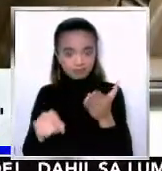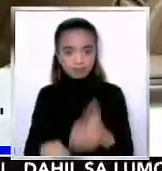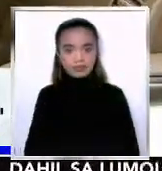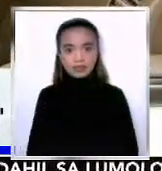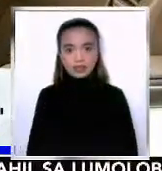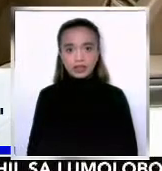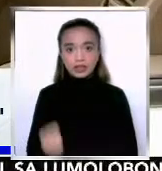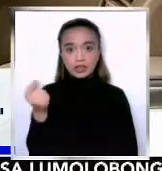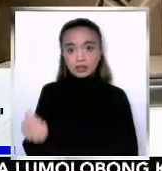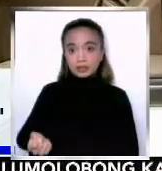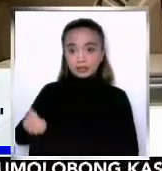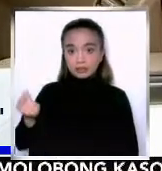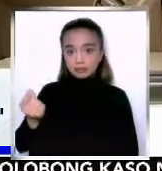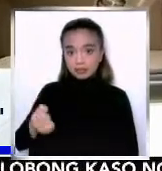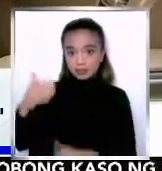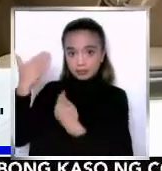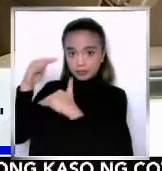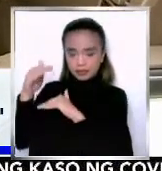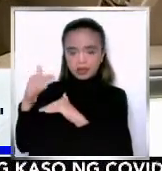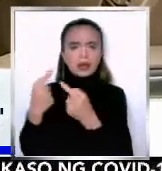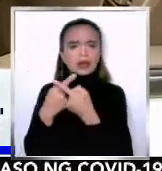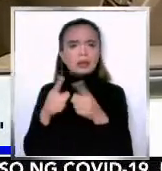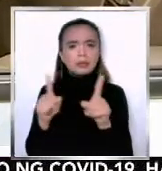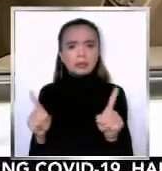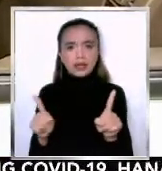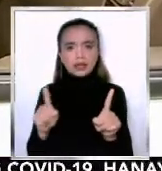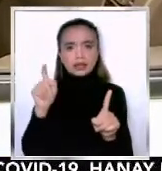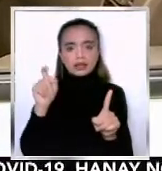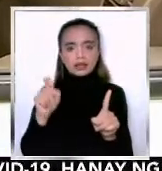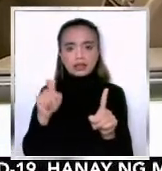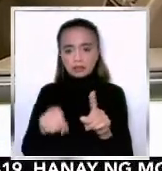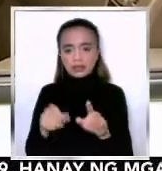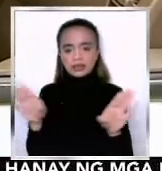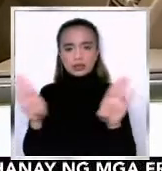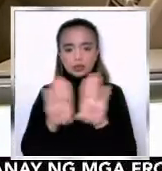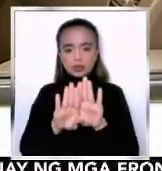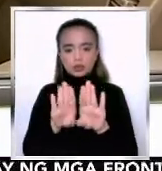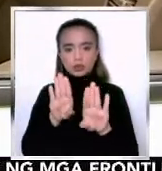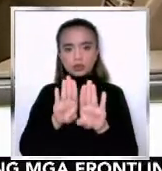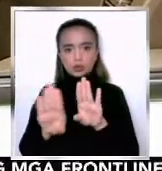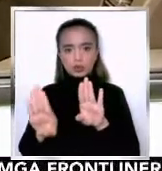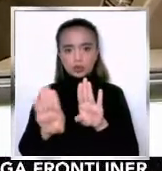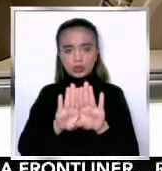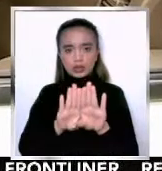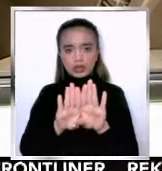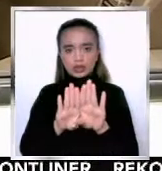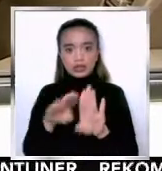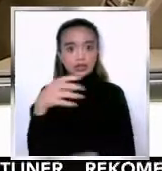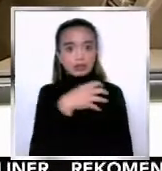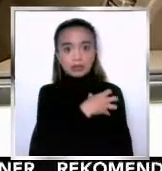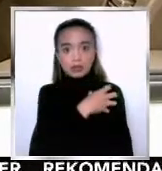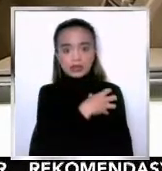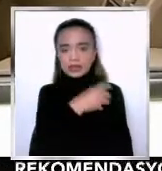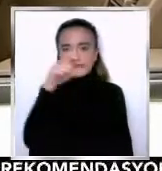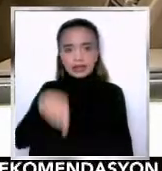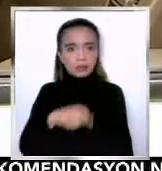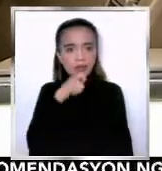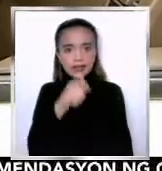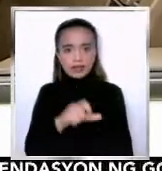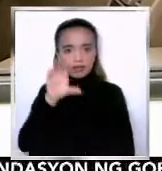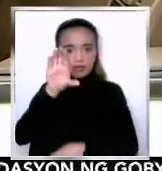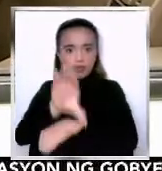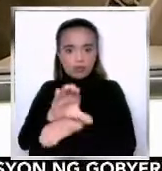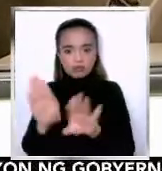inyong sasakyan, pero hayaan nyo rin nakasarado yung pinto. Hindi kayo pwedeng obligahin ng mga pulis na buksan yan. Hindi rin kayo pwedeng